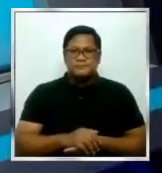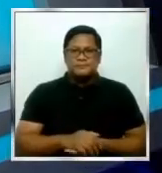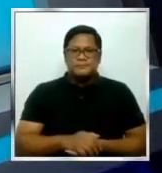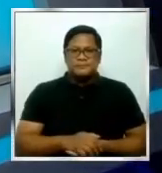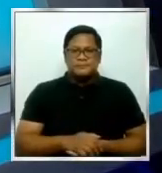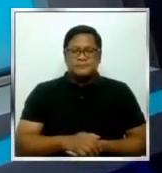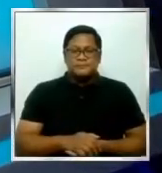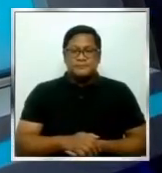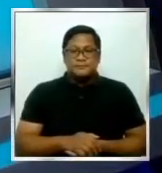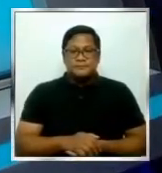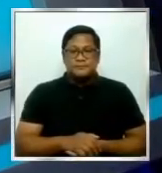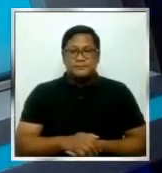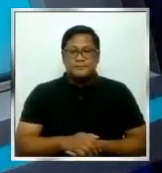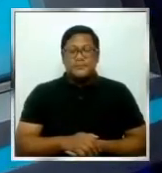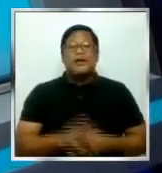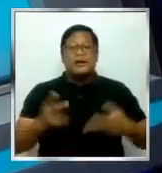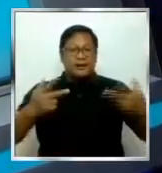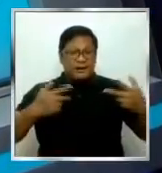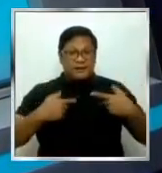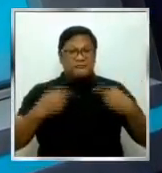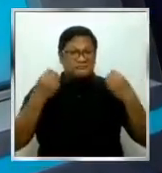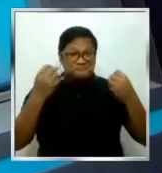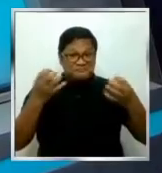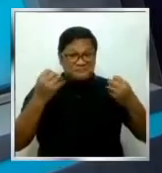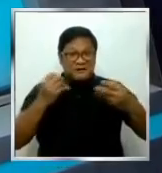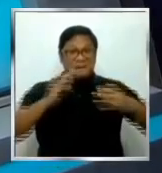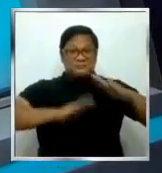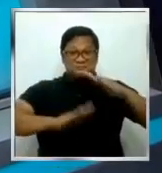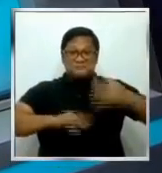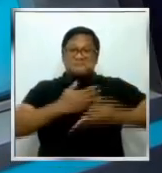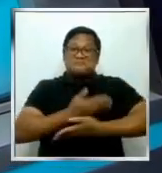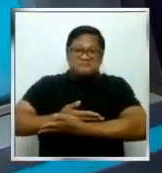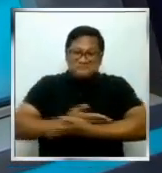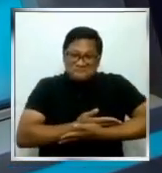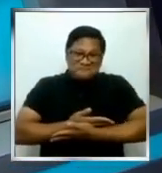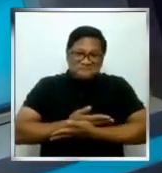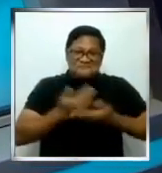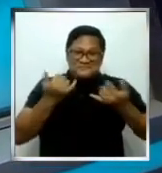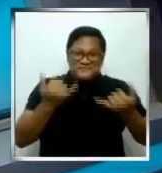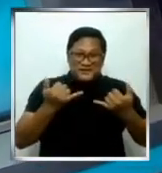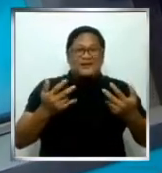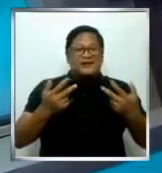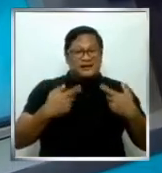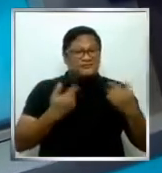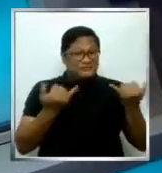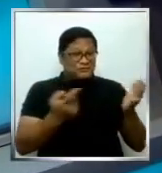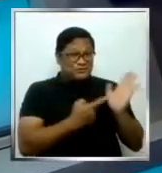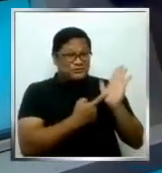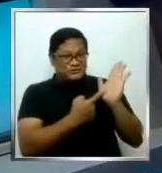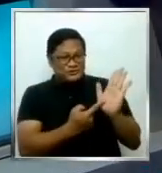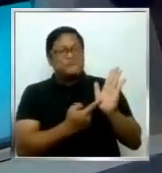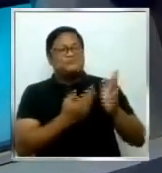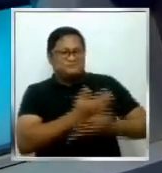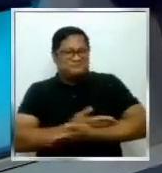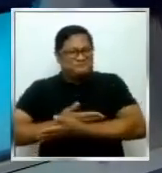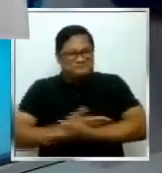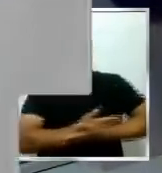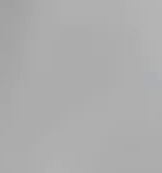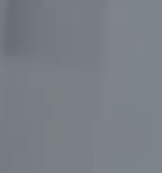Tila may baby boom ngayon sa showbiz. Ang ilan proud na ipinakita ang kanilang baby bump. Makichika tayo kay Katatibayan.